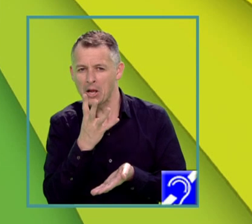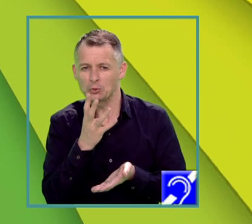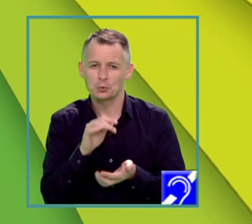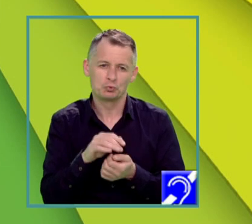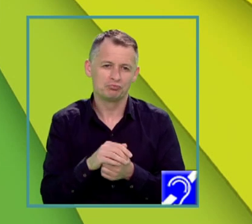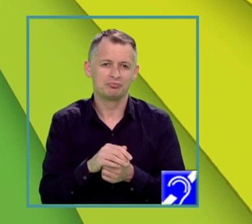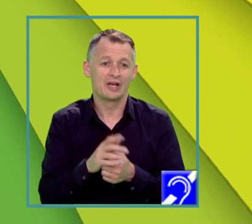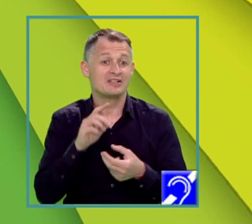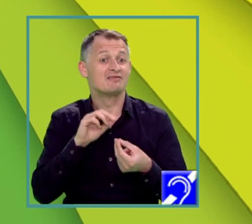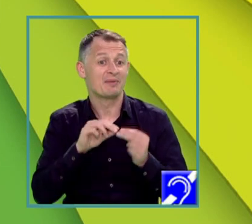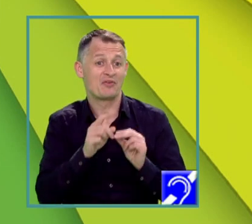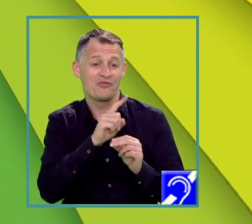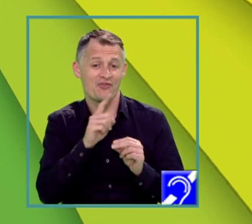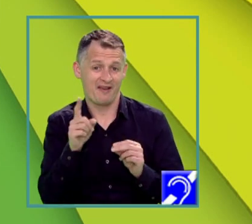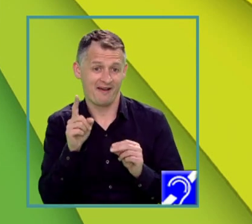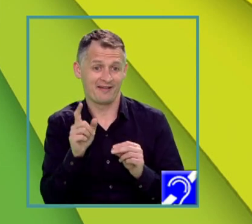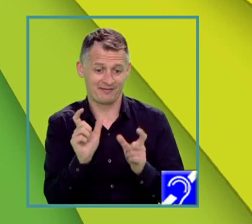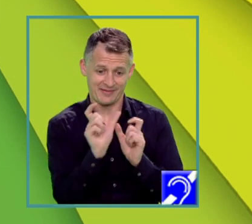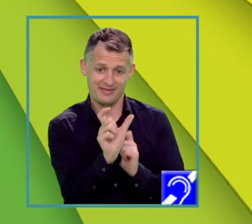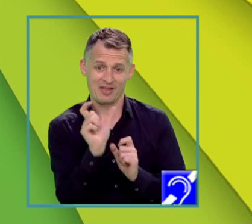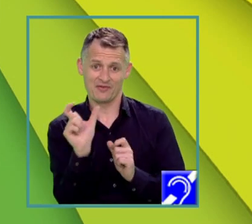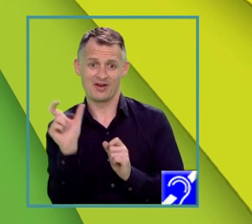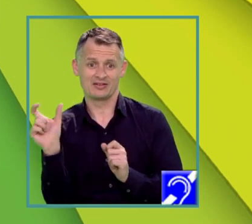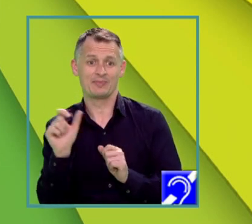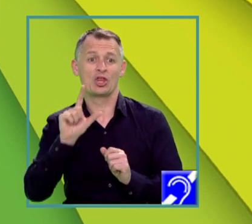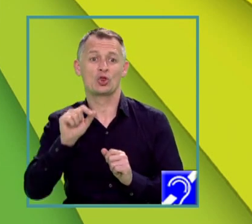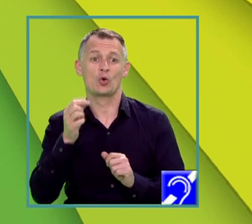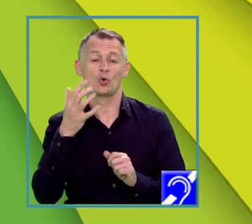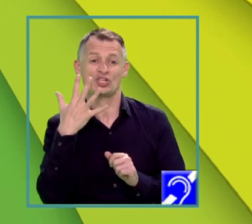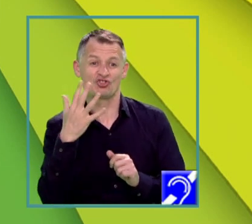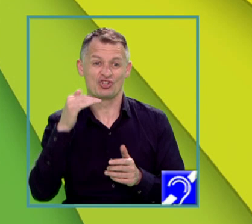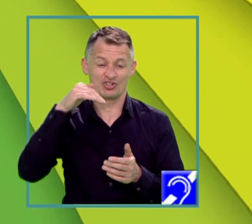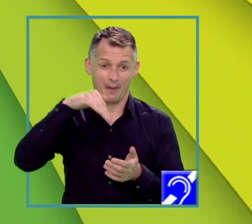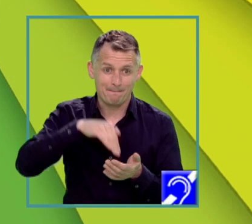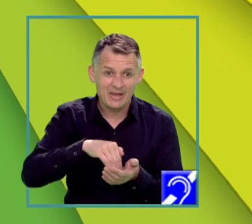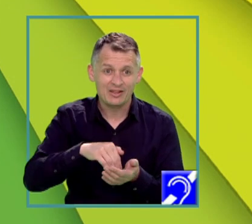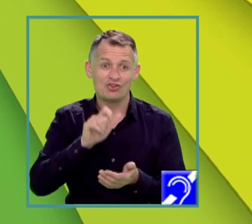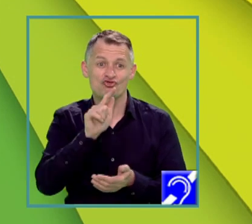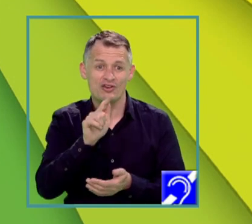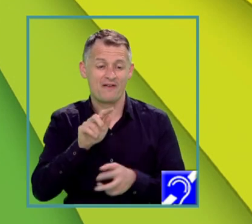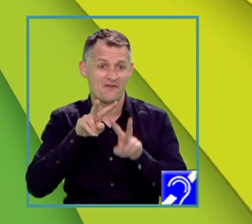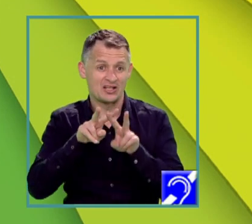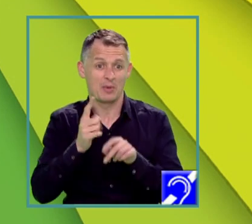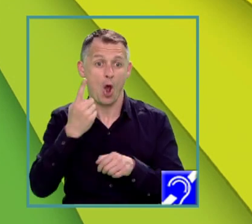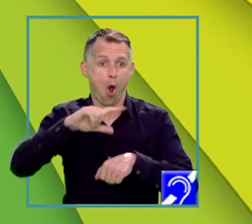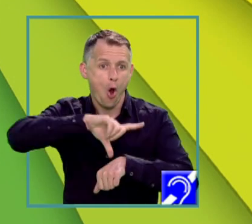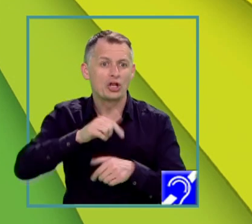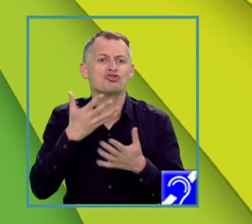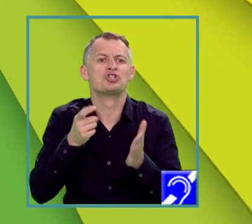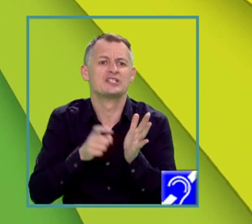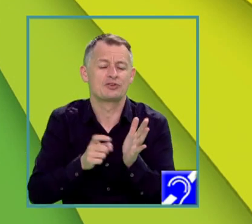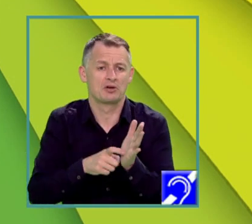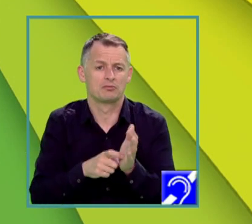fiecare interval va însemnat 25000 de GB spus si stretcher